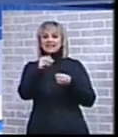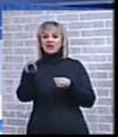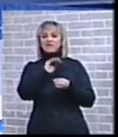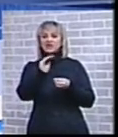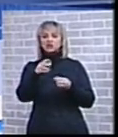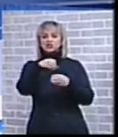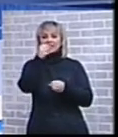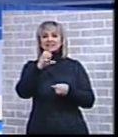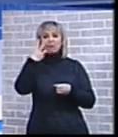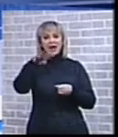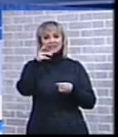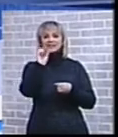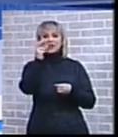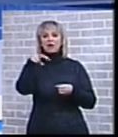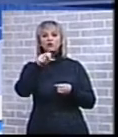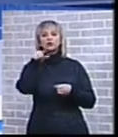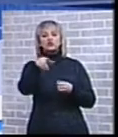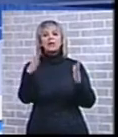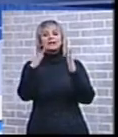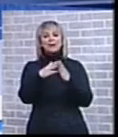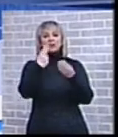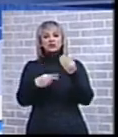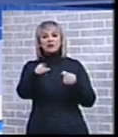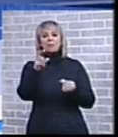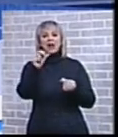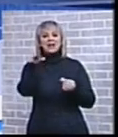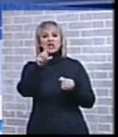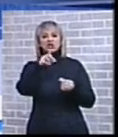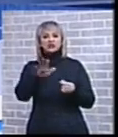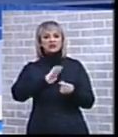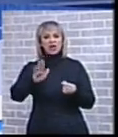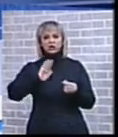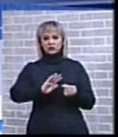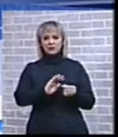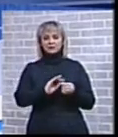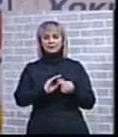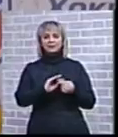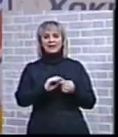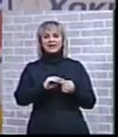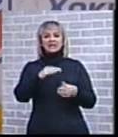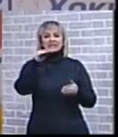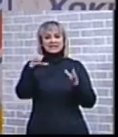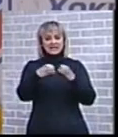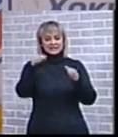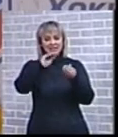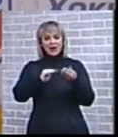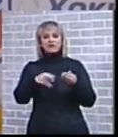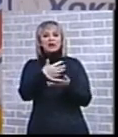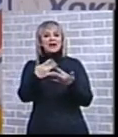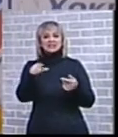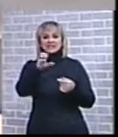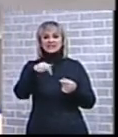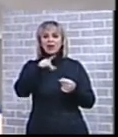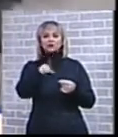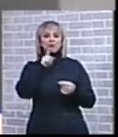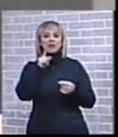Федерации со Смоленским Славутичем. Домашнего поражения болельщики явно не ожидали. Состав Славутича разношерстный,